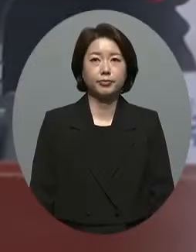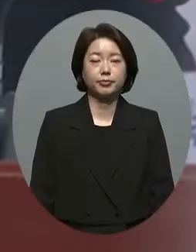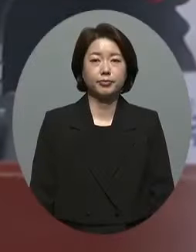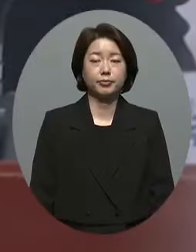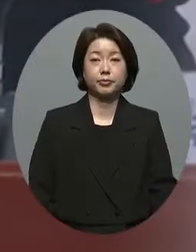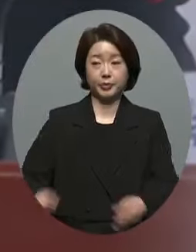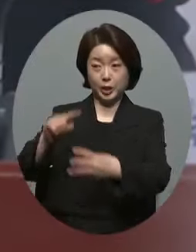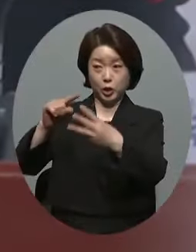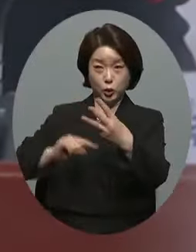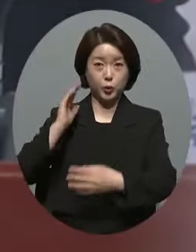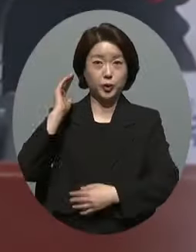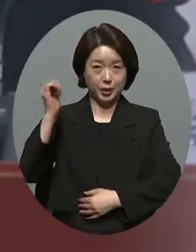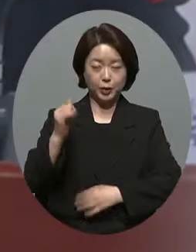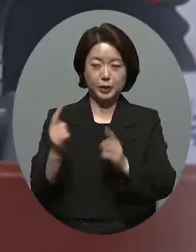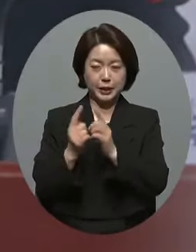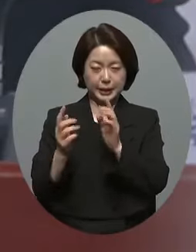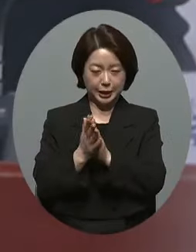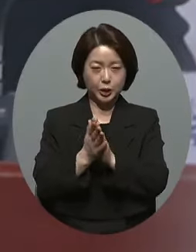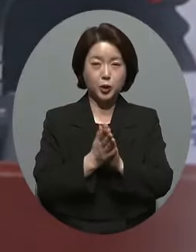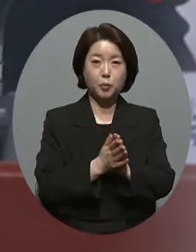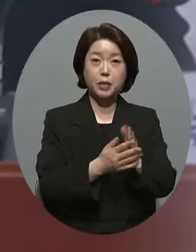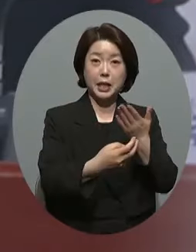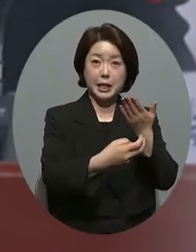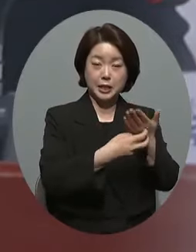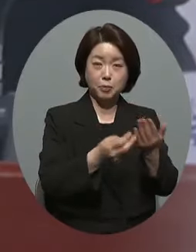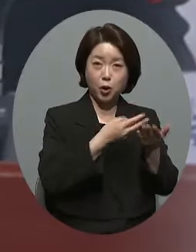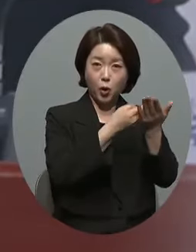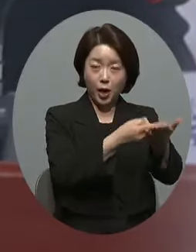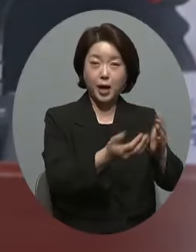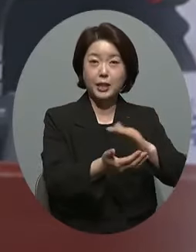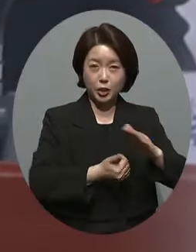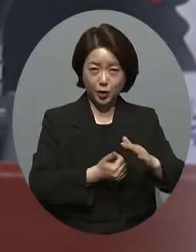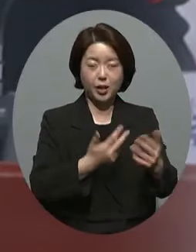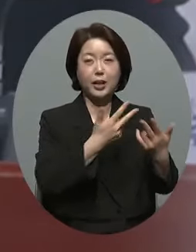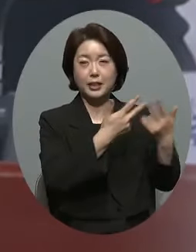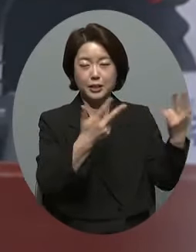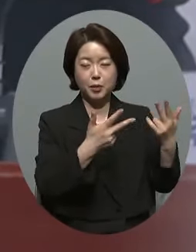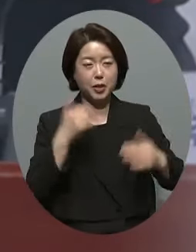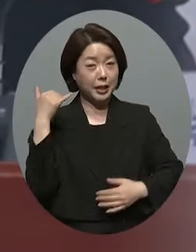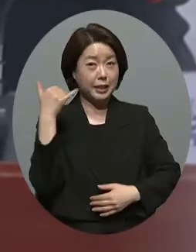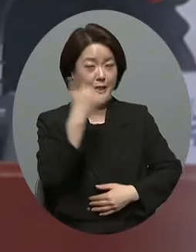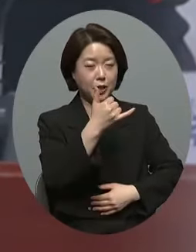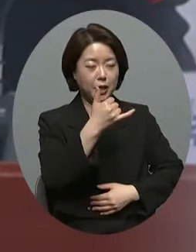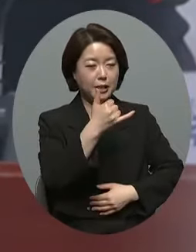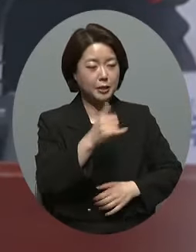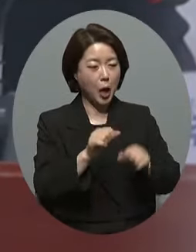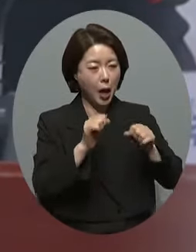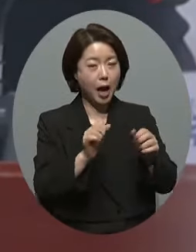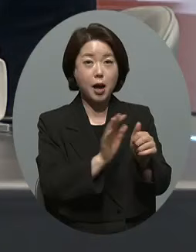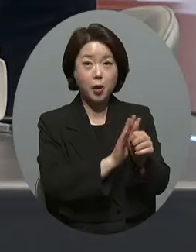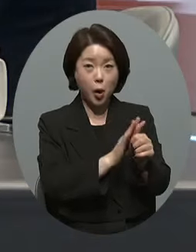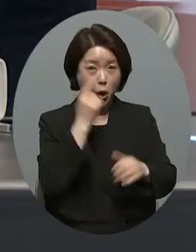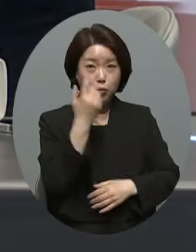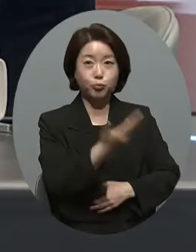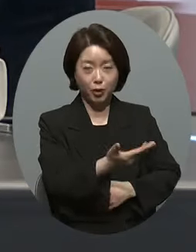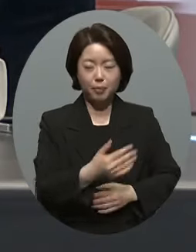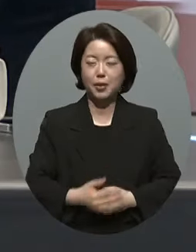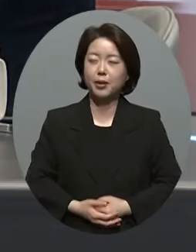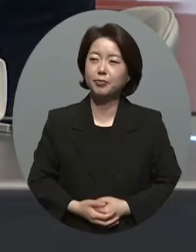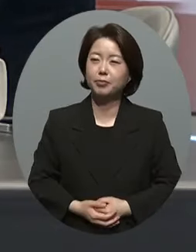윤성 대통 직접 이 대표에게 전화를 걸어서 안부 인사를 했다 영수 회담 이후에 글쎄 이거를